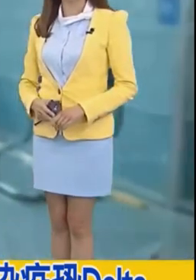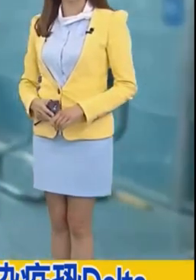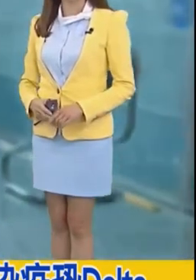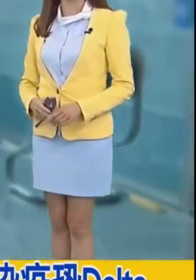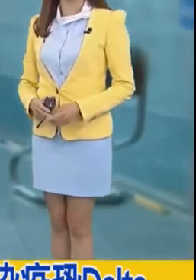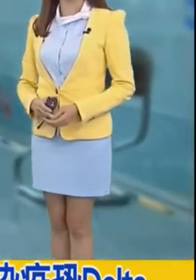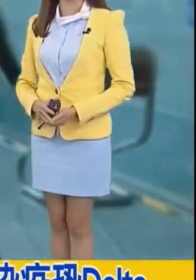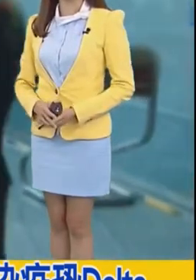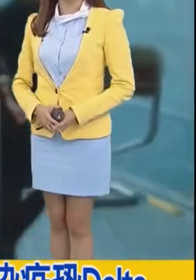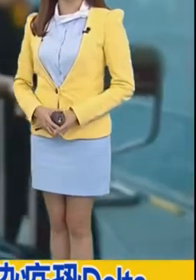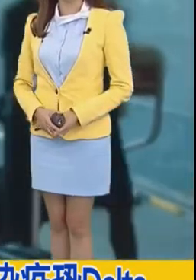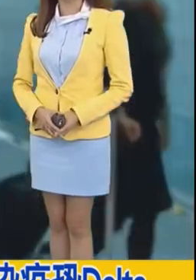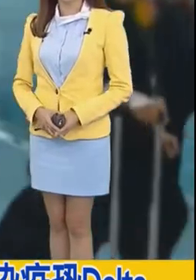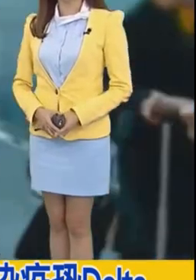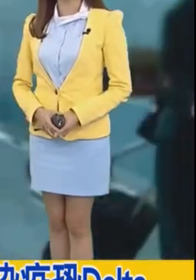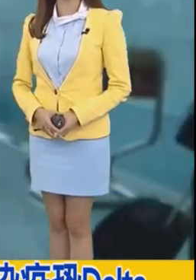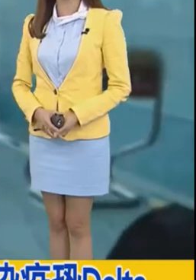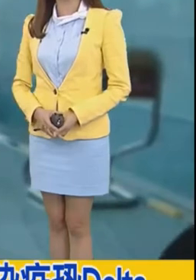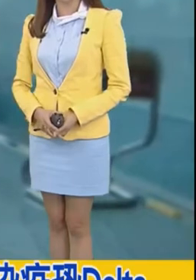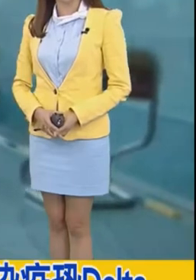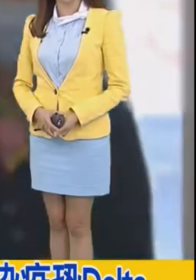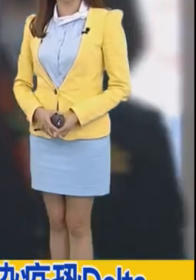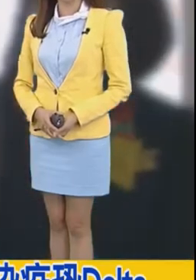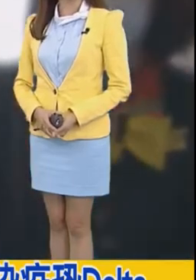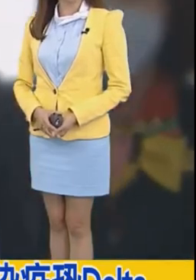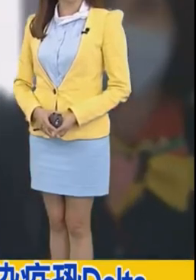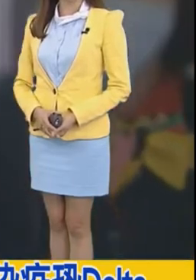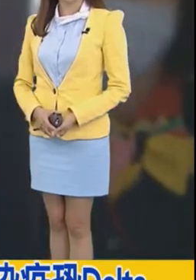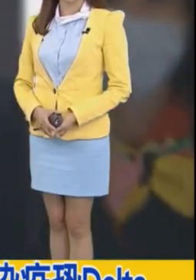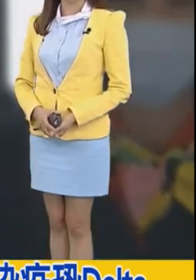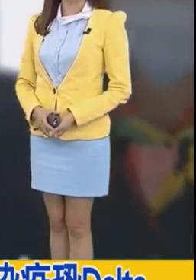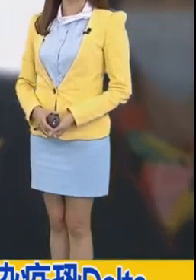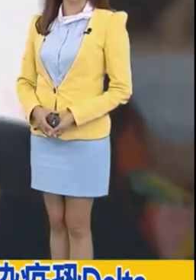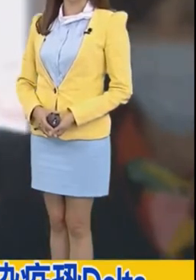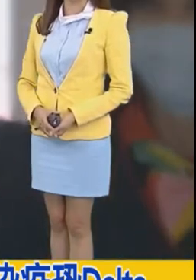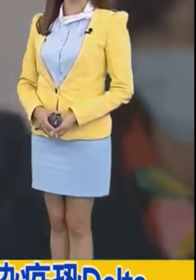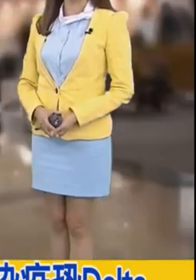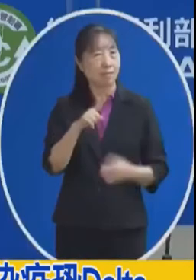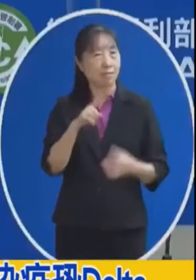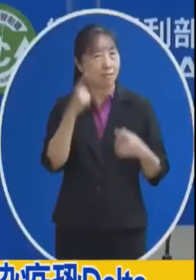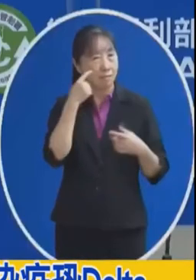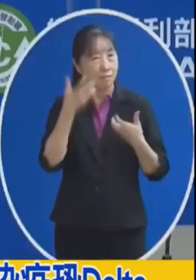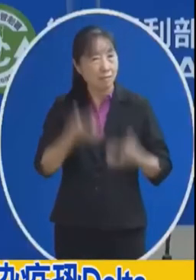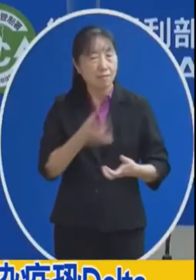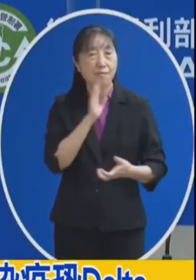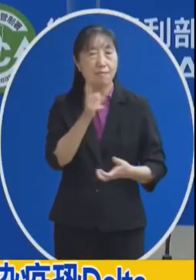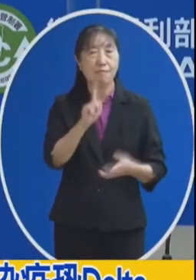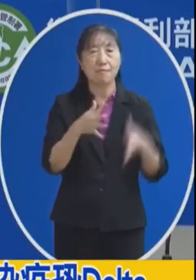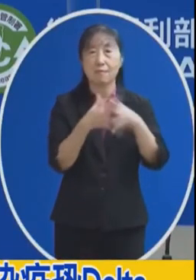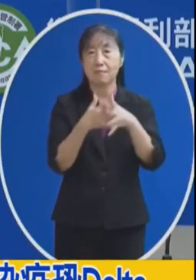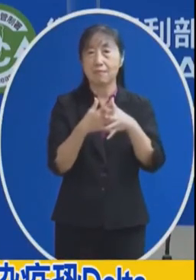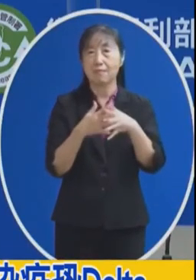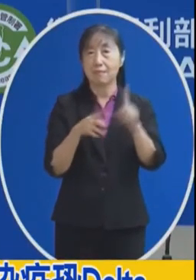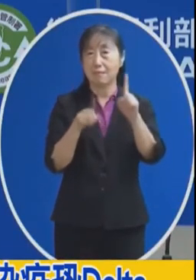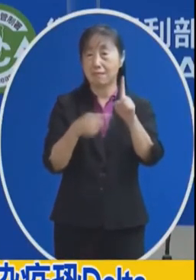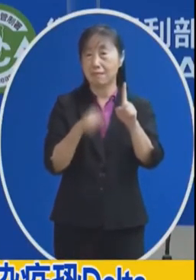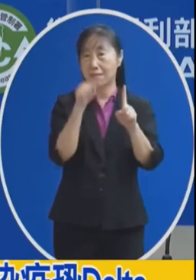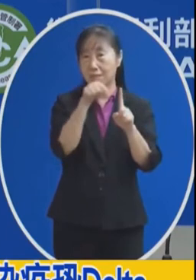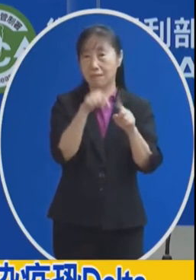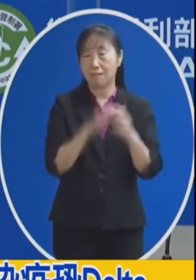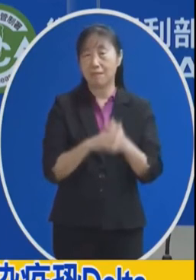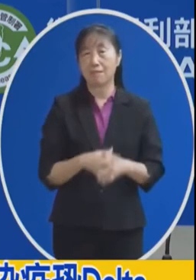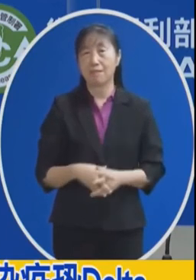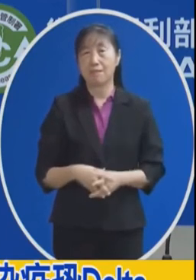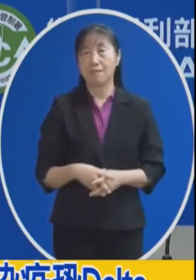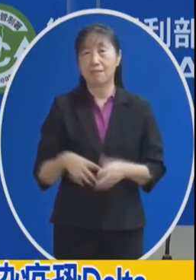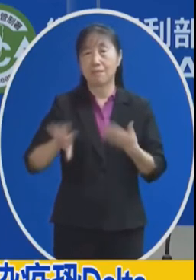近非美国感染的。指挥中心说，若染上 Delta 也不意外。 在美国的一案里面，是从美